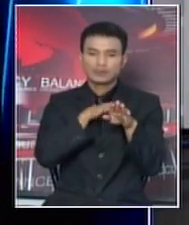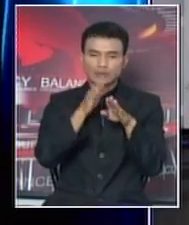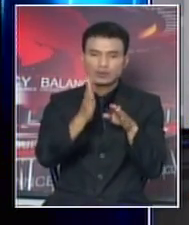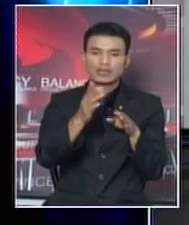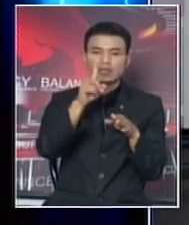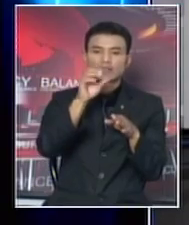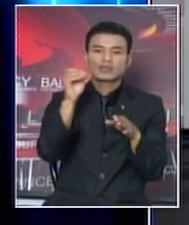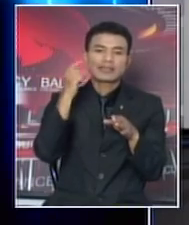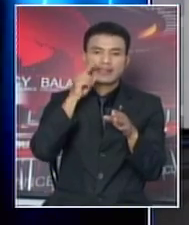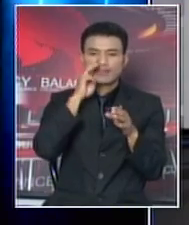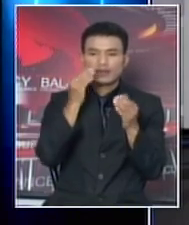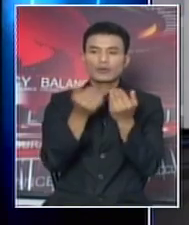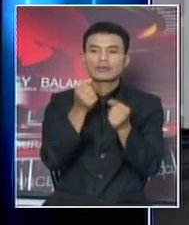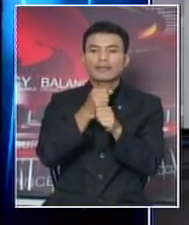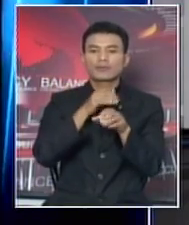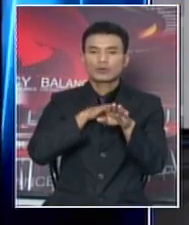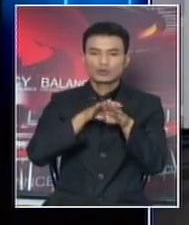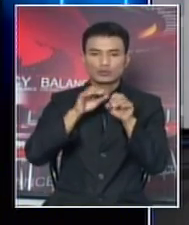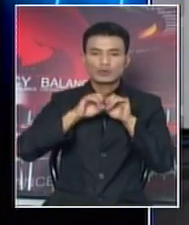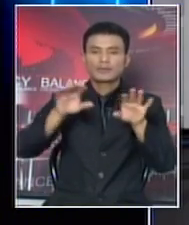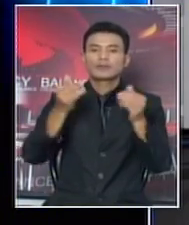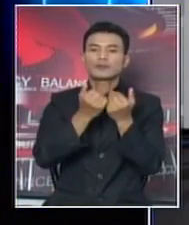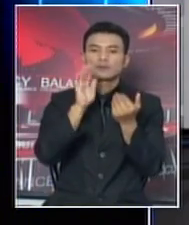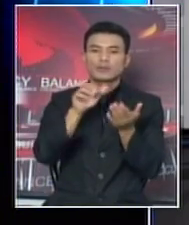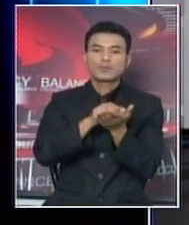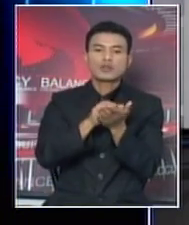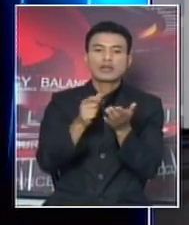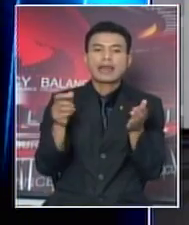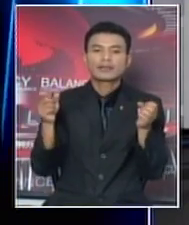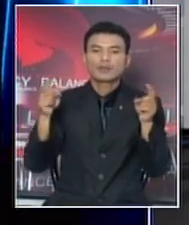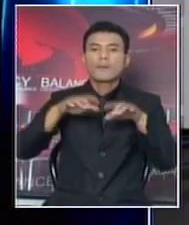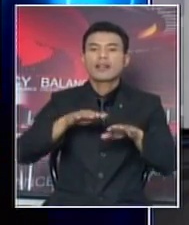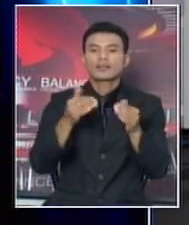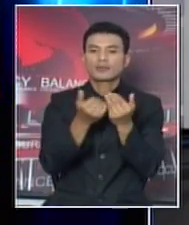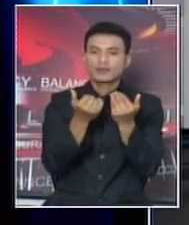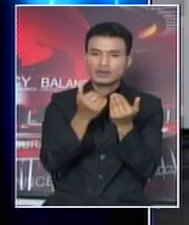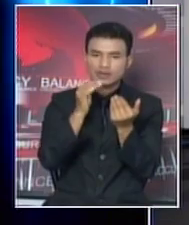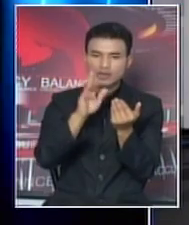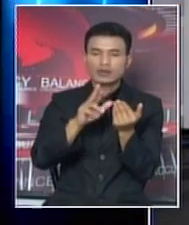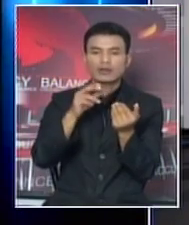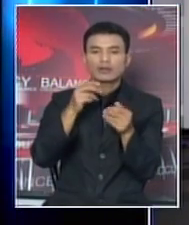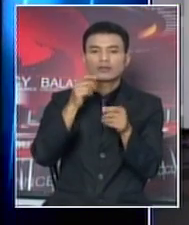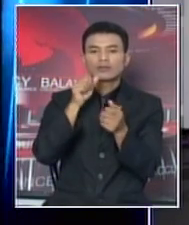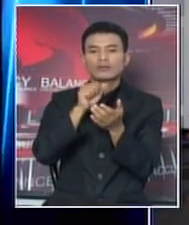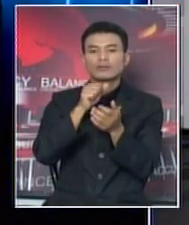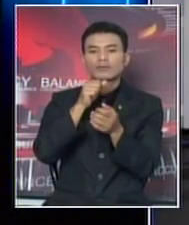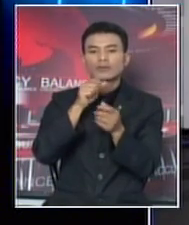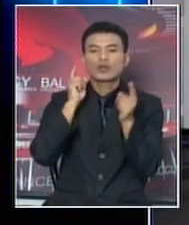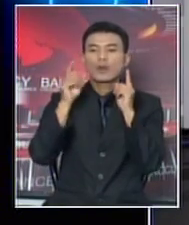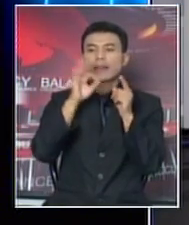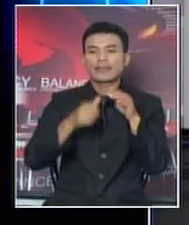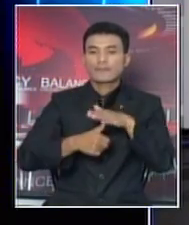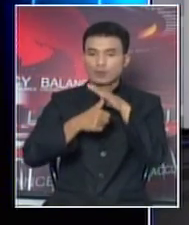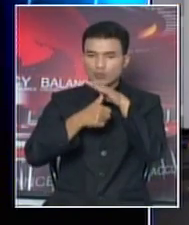कामहरू सार्वजनिक गरेका छन्। पत्रकार सम्मेलन गरी नगरपालिकाका प्रमुख टङ्क जिरेलले 100 दिनको